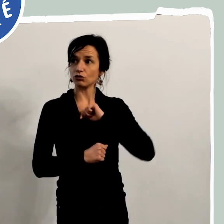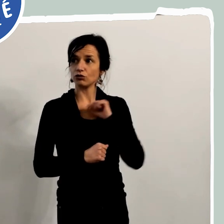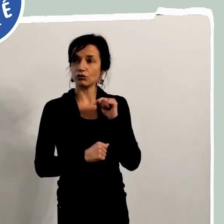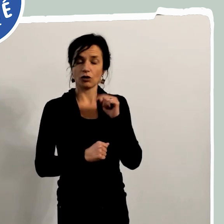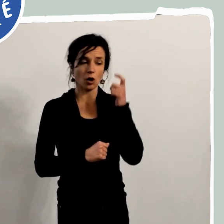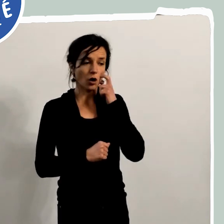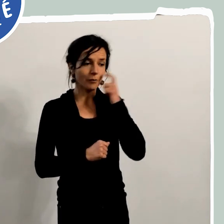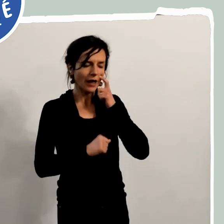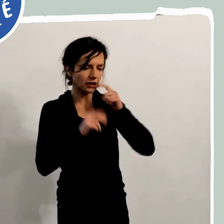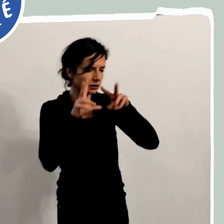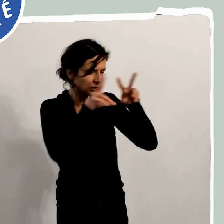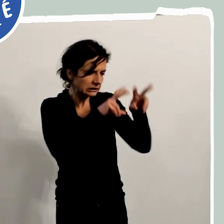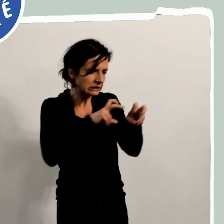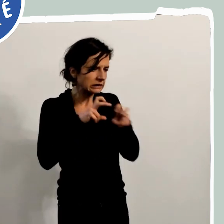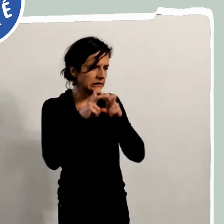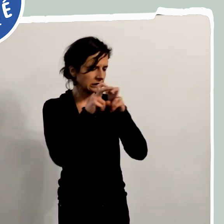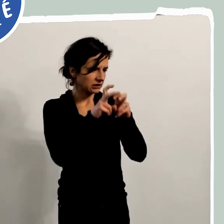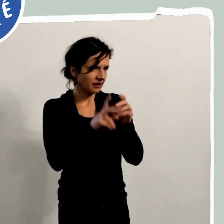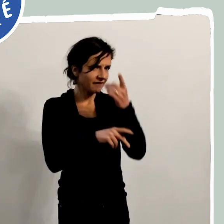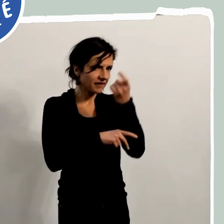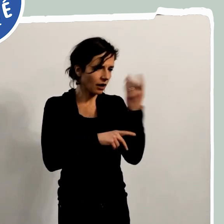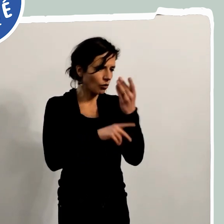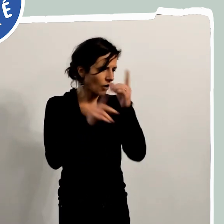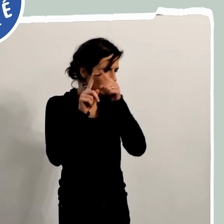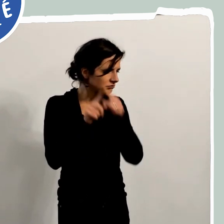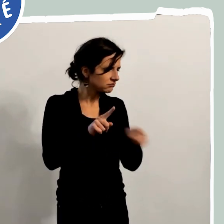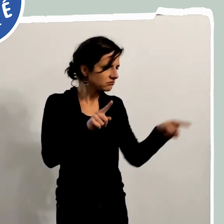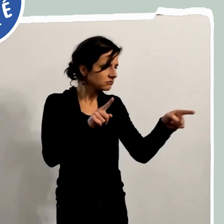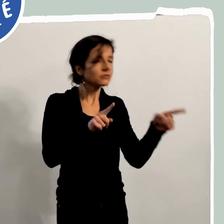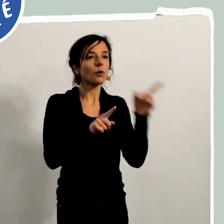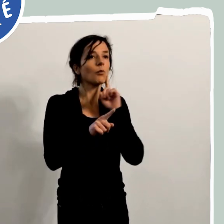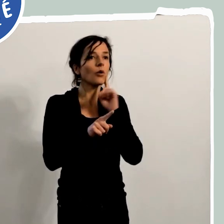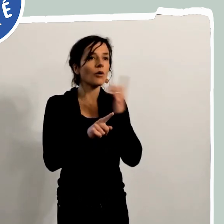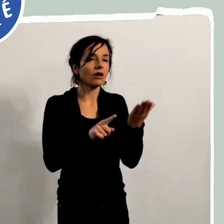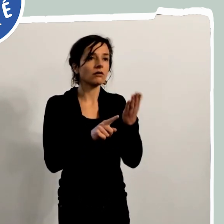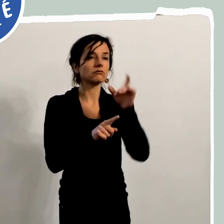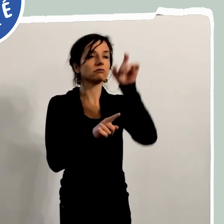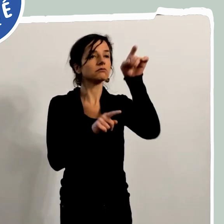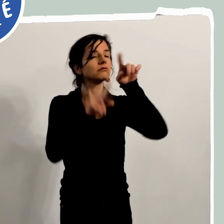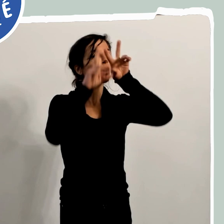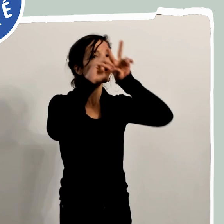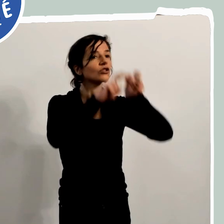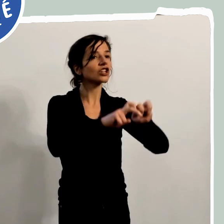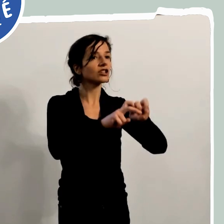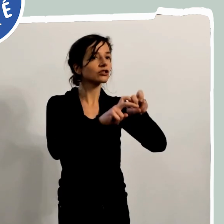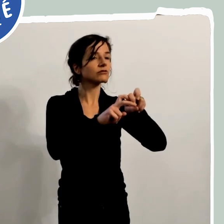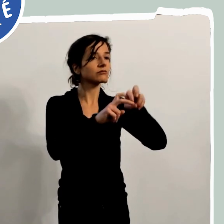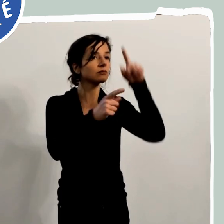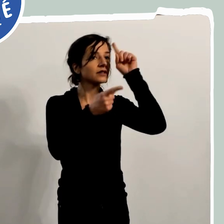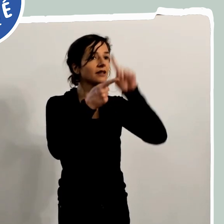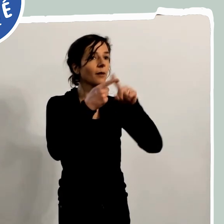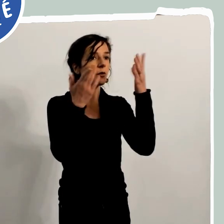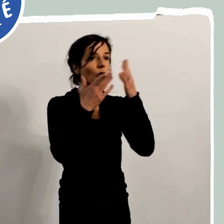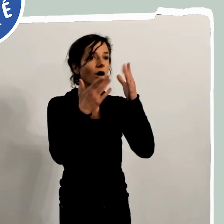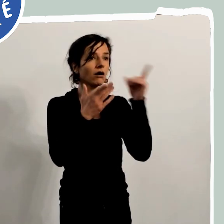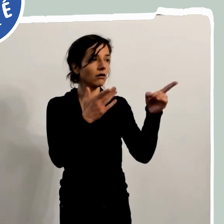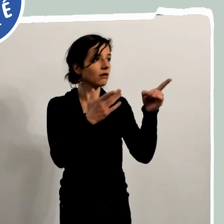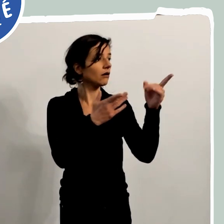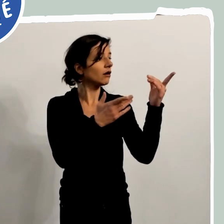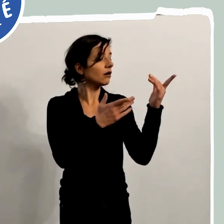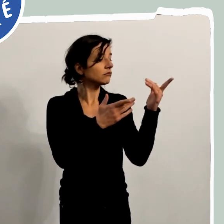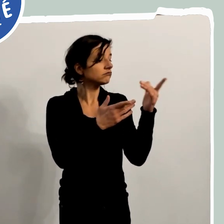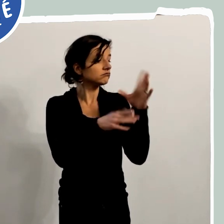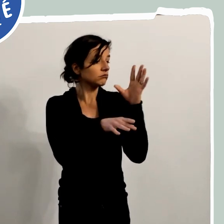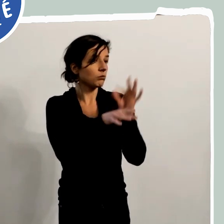épidémiologiques qui répondent à ces questions, et c'est de faire le lien. Qu'est-ce que fait les études épidémiologiques? Ils font un lien entre une exposition et des